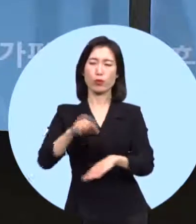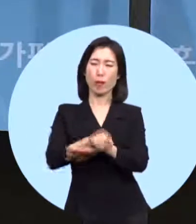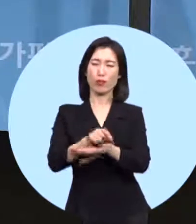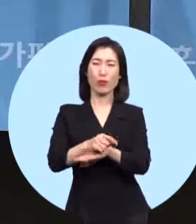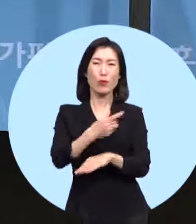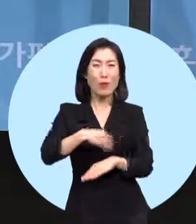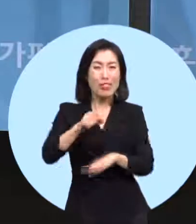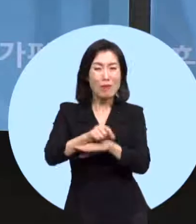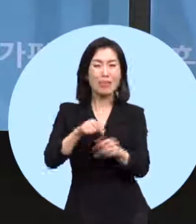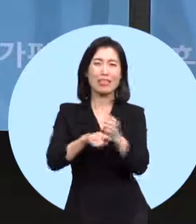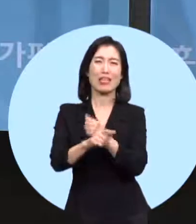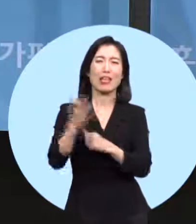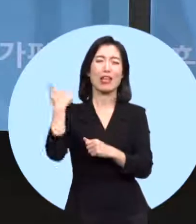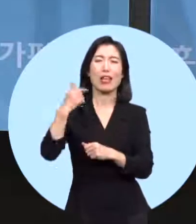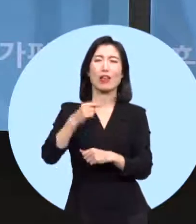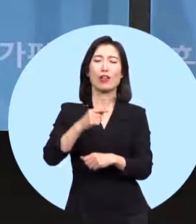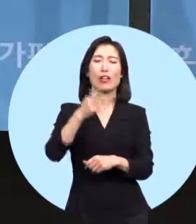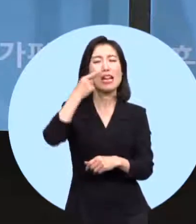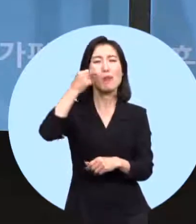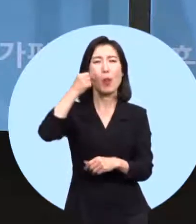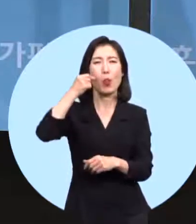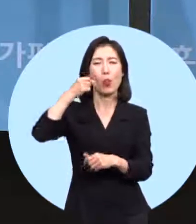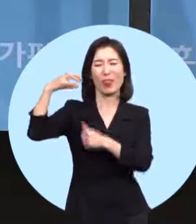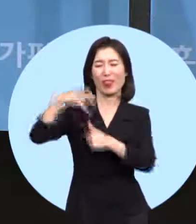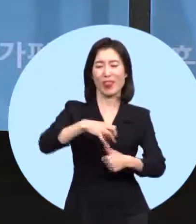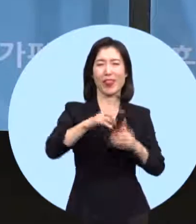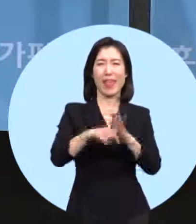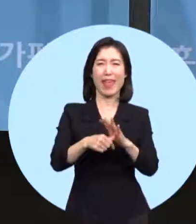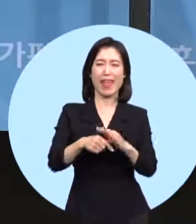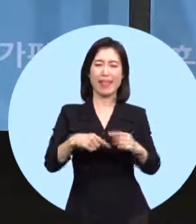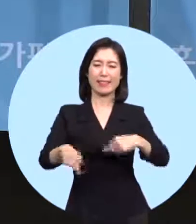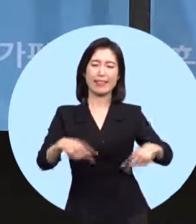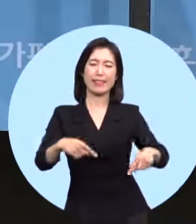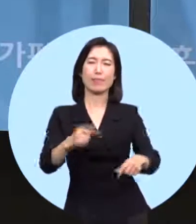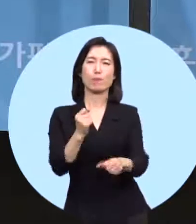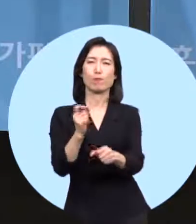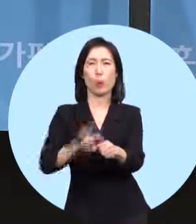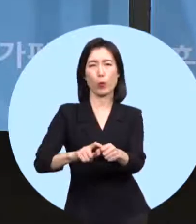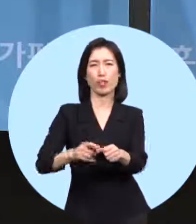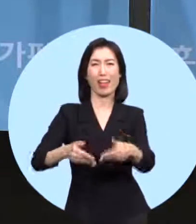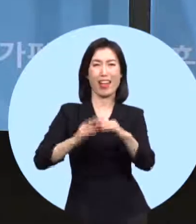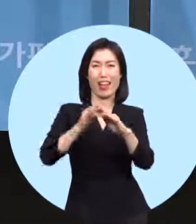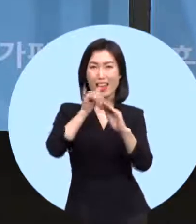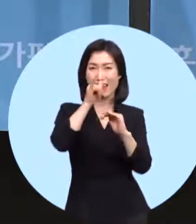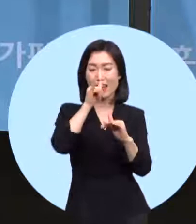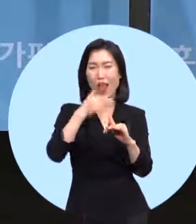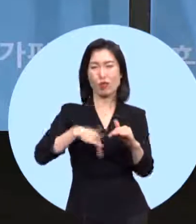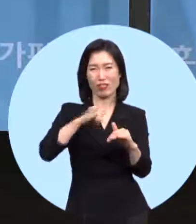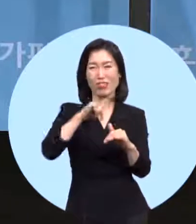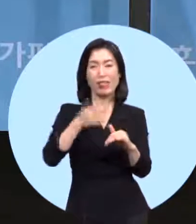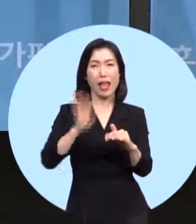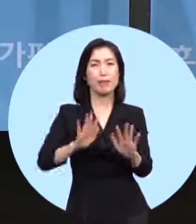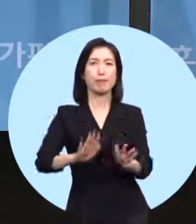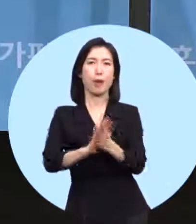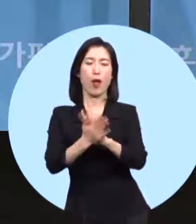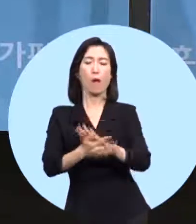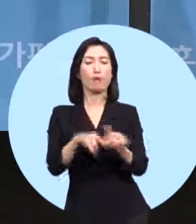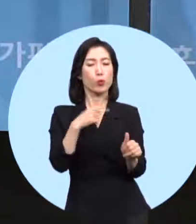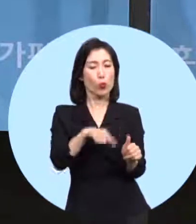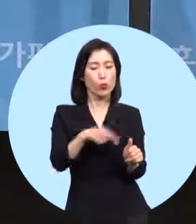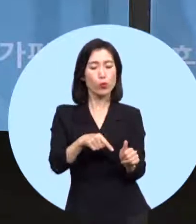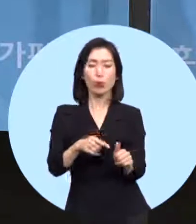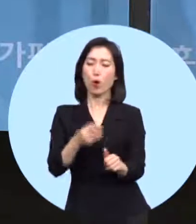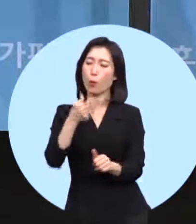것이 일제시대 때 사실은 말단 통치를 위해서 만들어졌다고 알고 있는데 주민 자치를 위해서 교육과